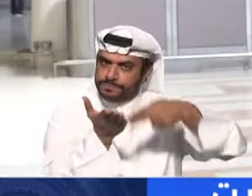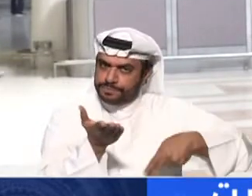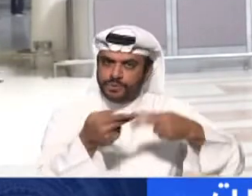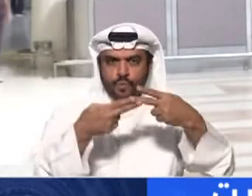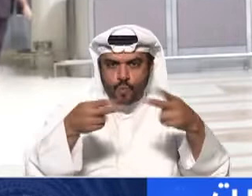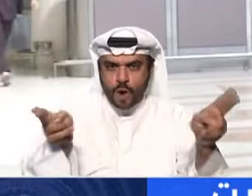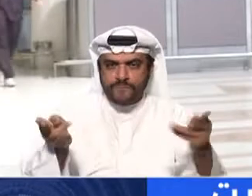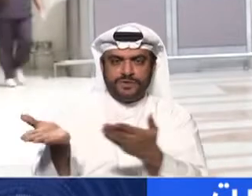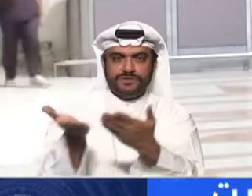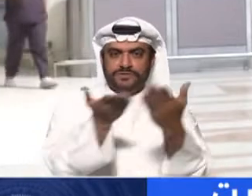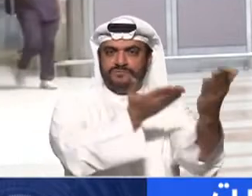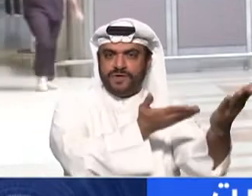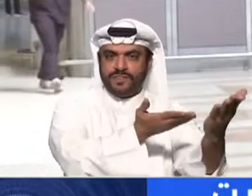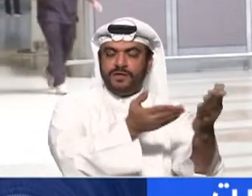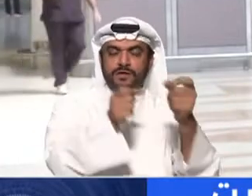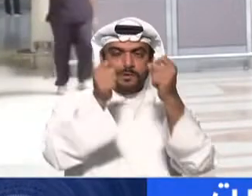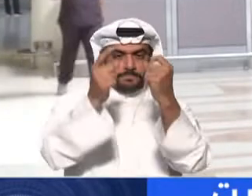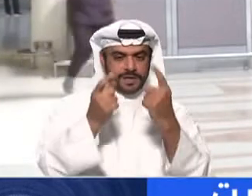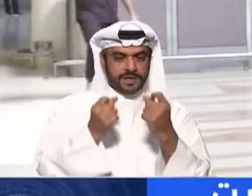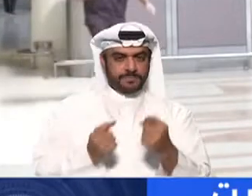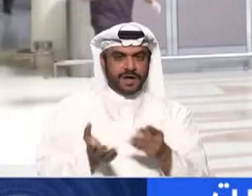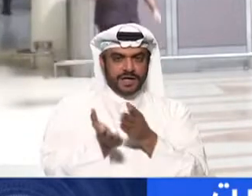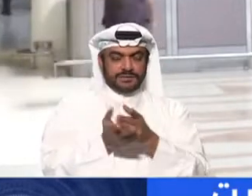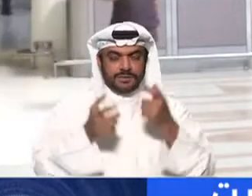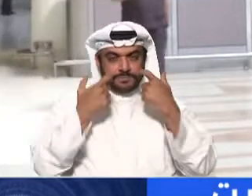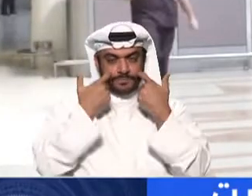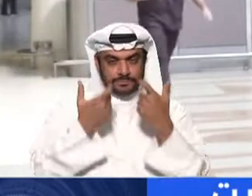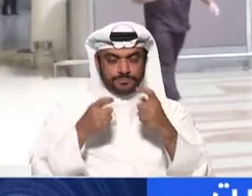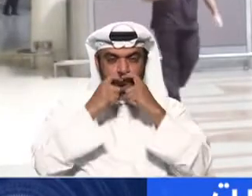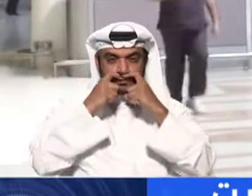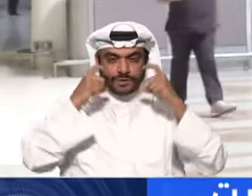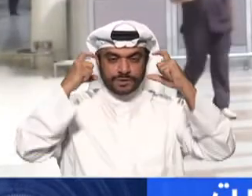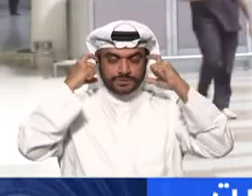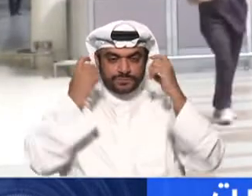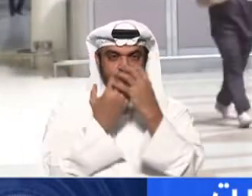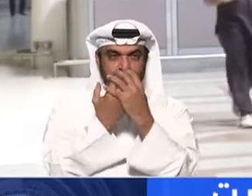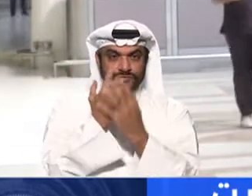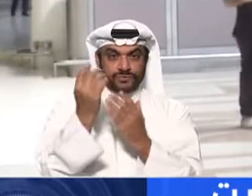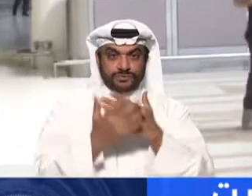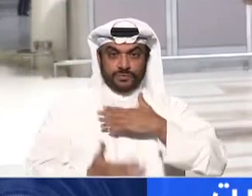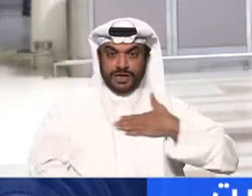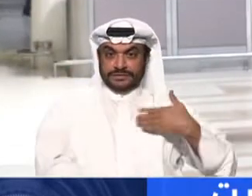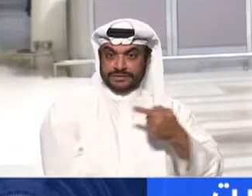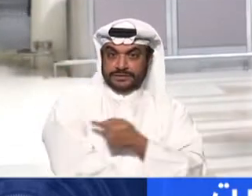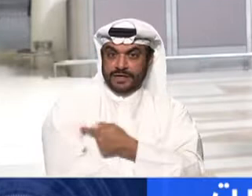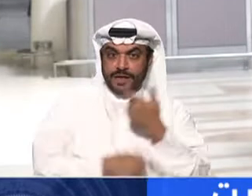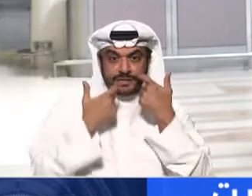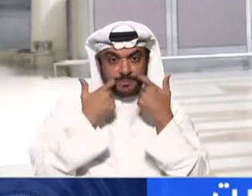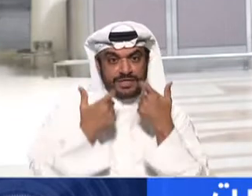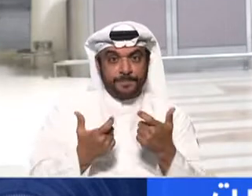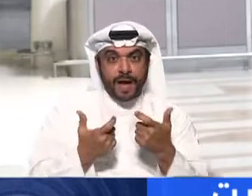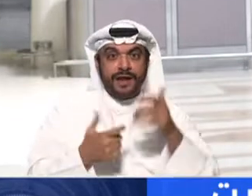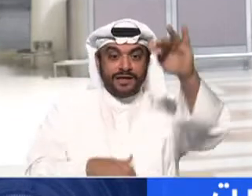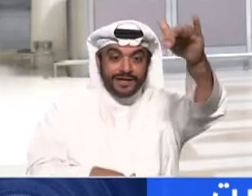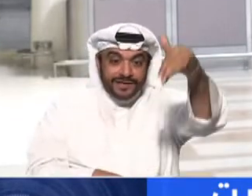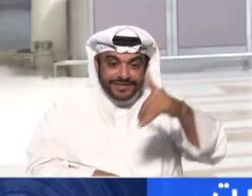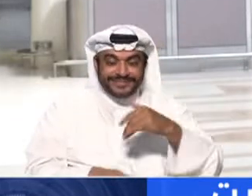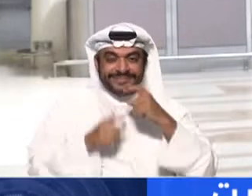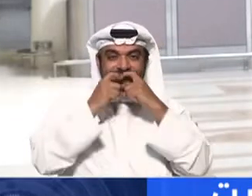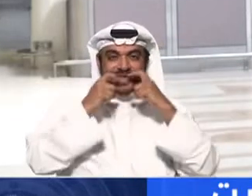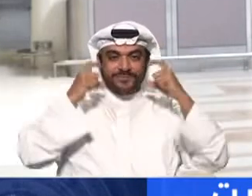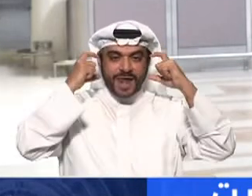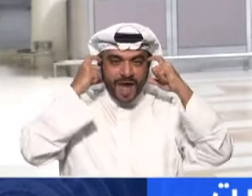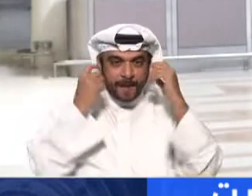وفق المضابط والإجراءات الاحترازية الصحية اللي لازم احنا نغور فيها بعملنا ونغور فيها